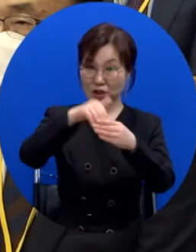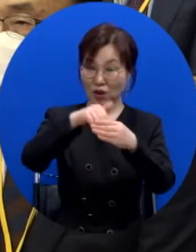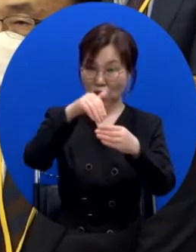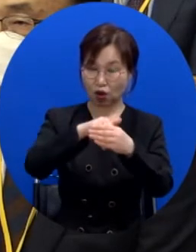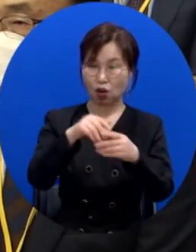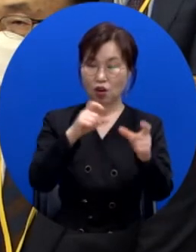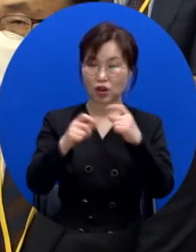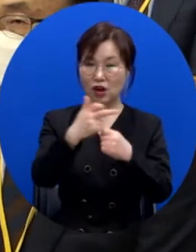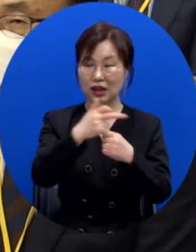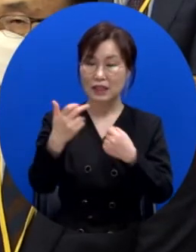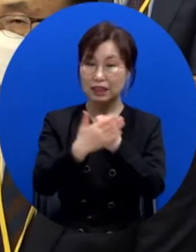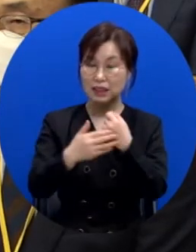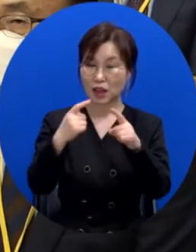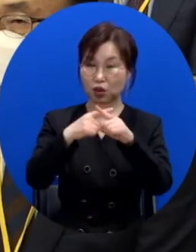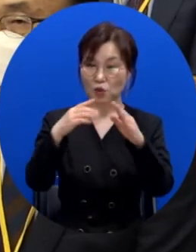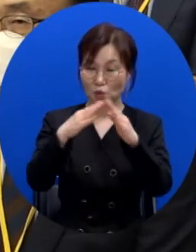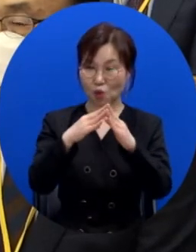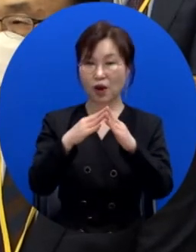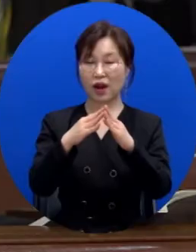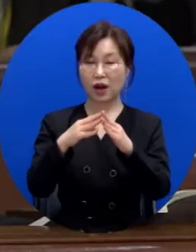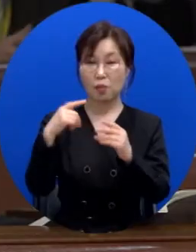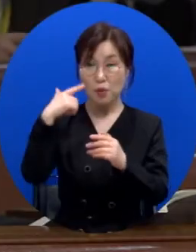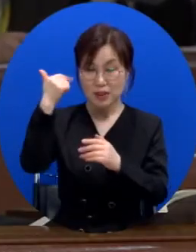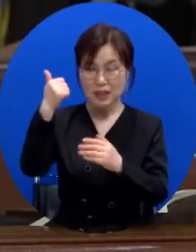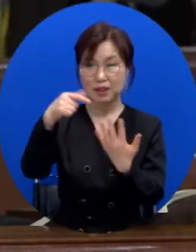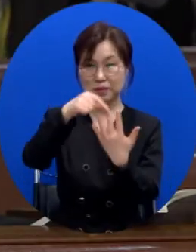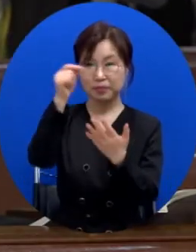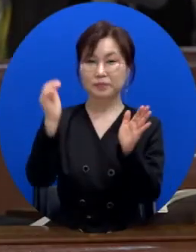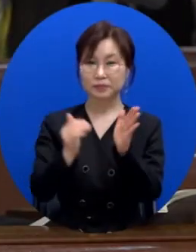크는 애교 배송 영성 목사를 노회장 으로 수 다했습니다